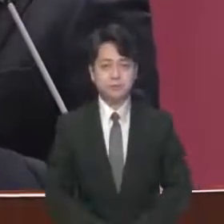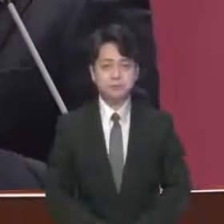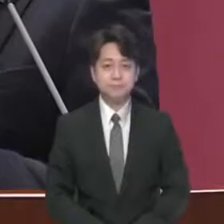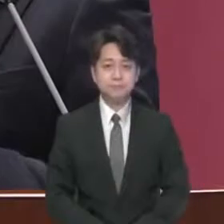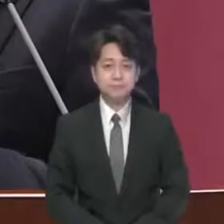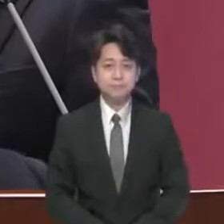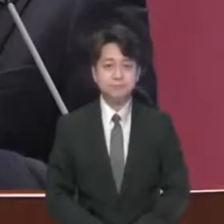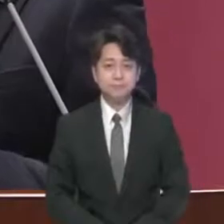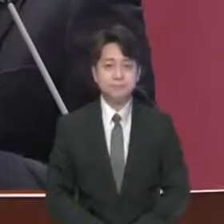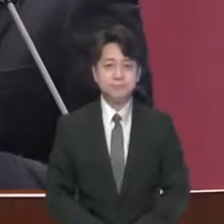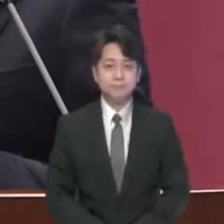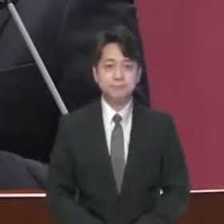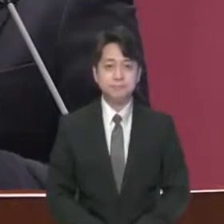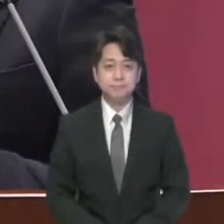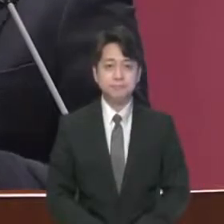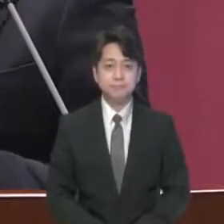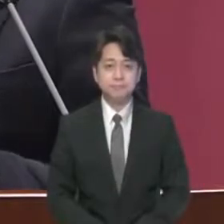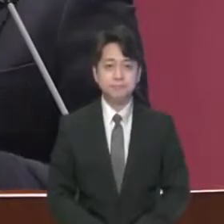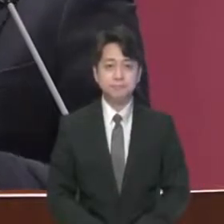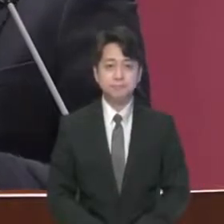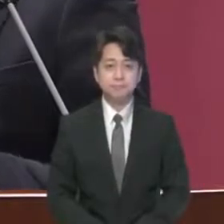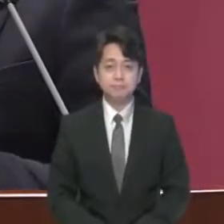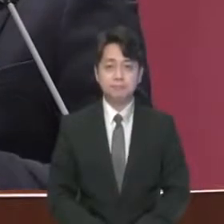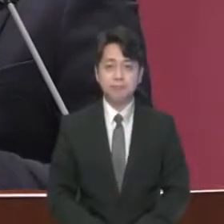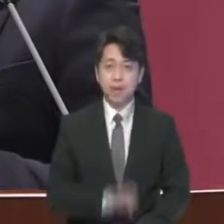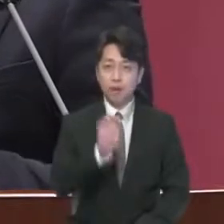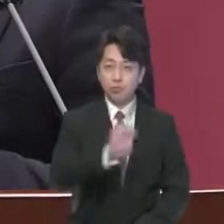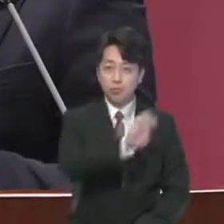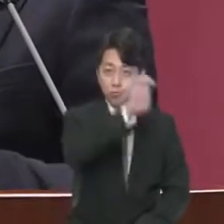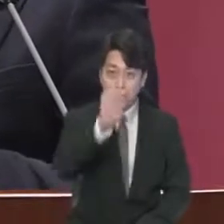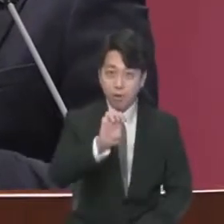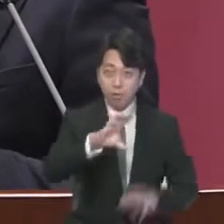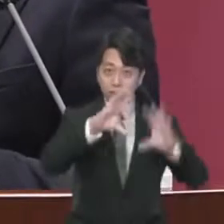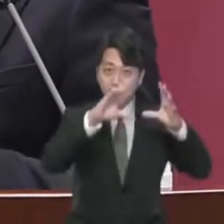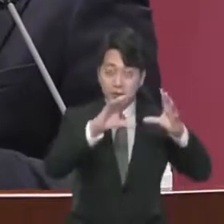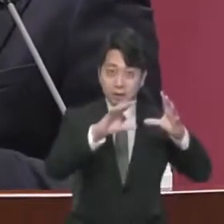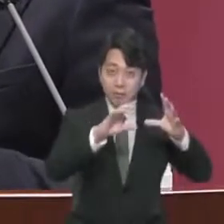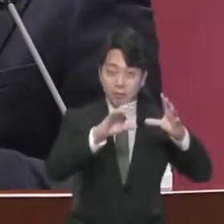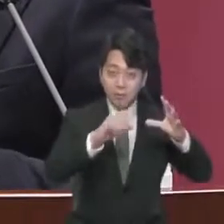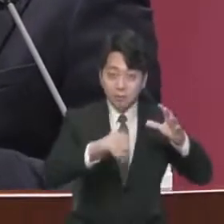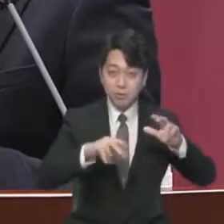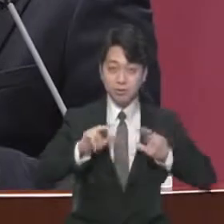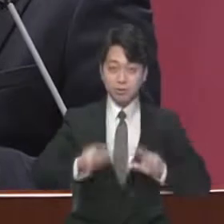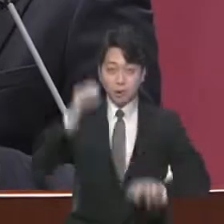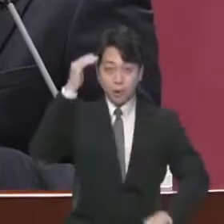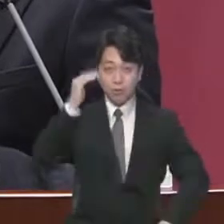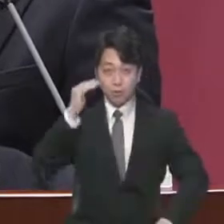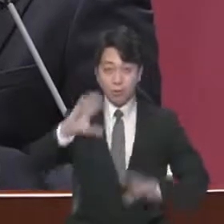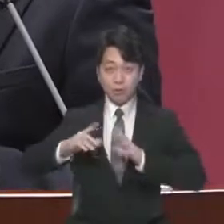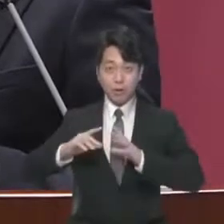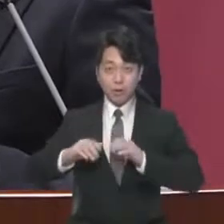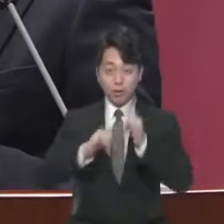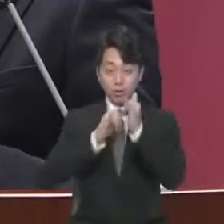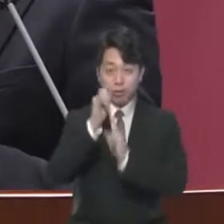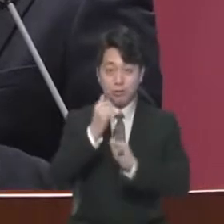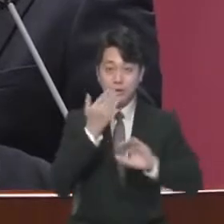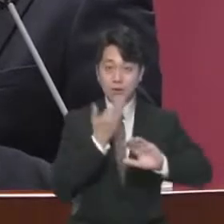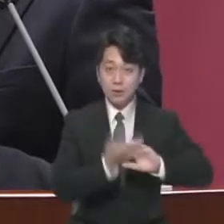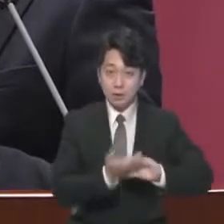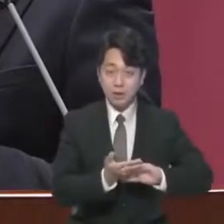그러면 네. 유럽과 우리나라는 역사와 문화가 엄연히 다른데도 유럽산 책이란 이유로